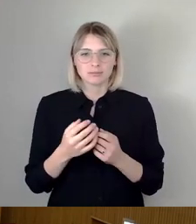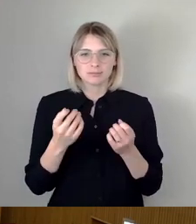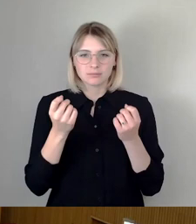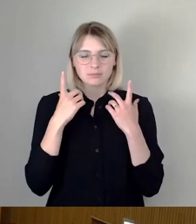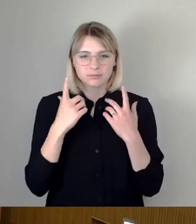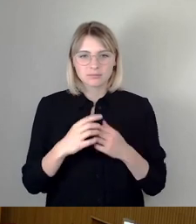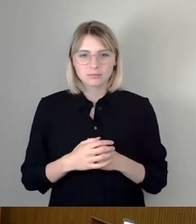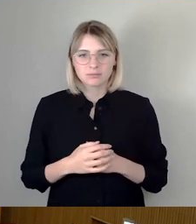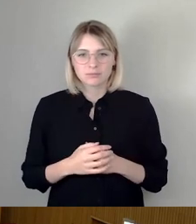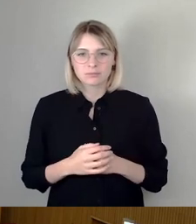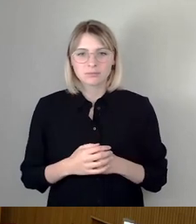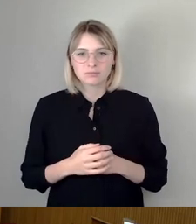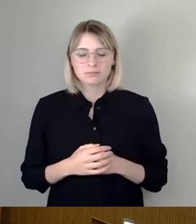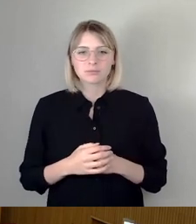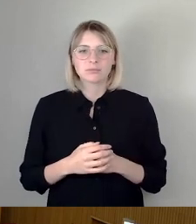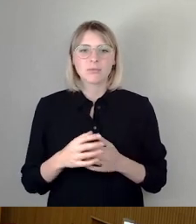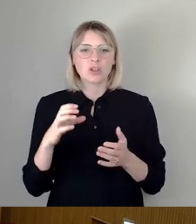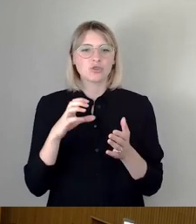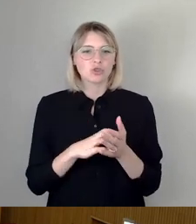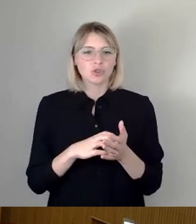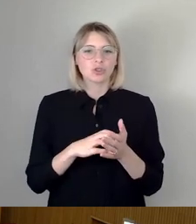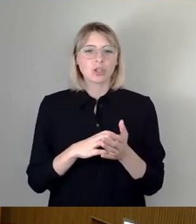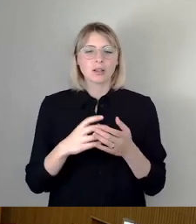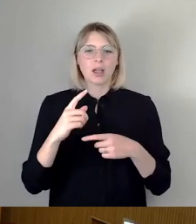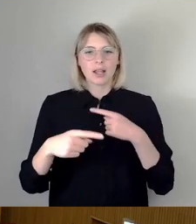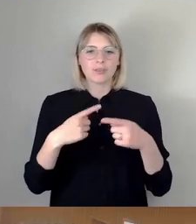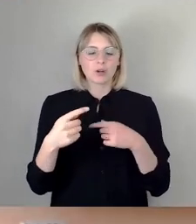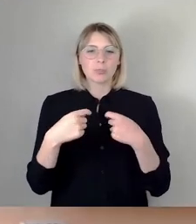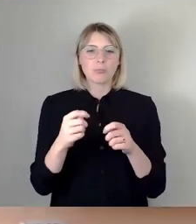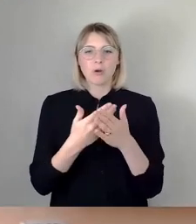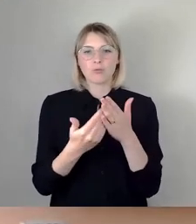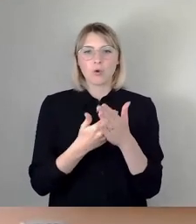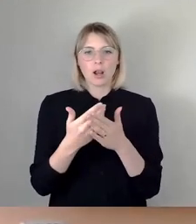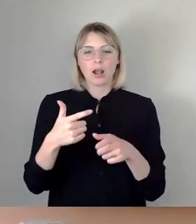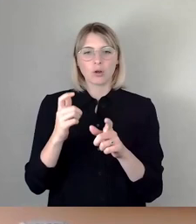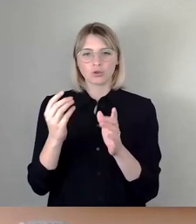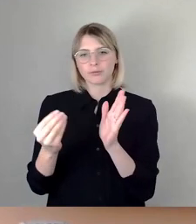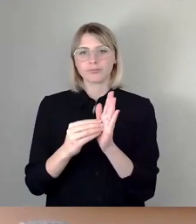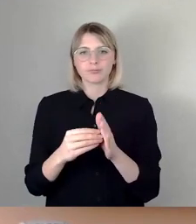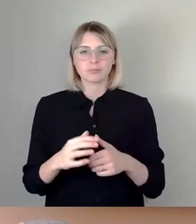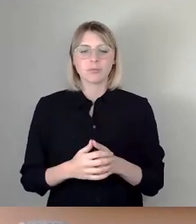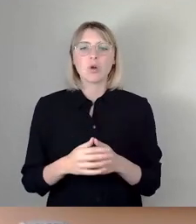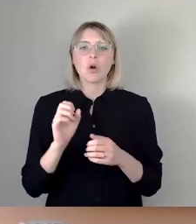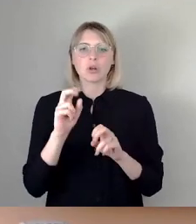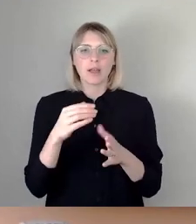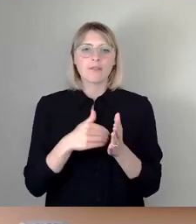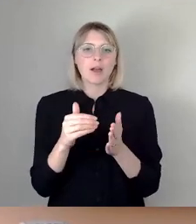zurückverwiesen wird. Okay. Weiteren Gesprächsbedarf sehe ich nicht. Dann würde ich das...